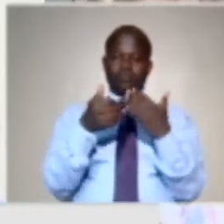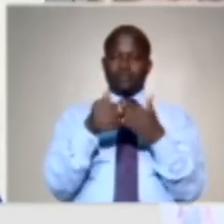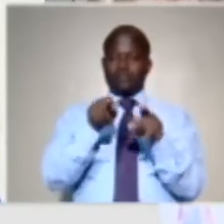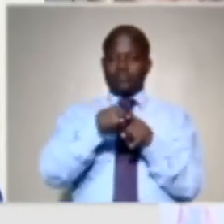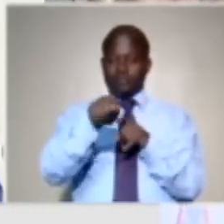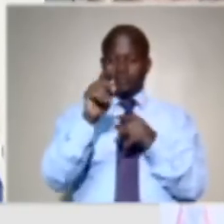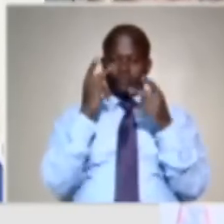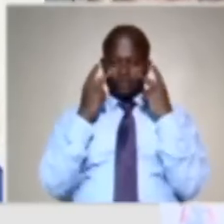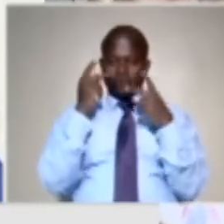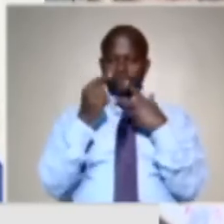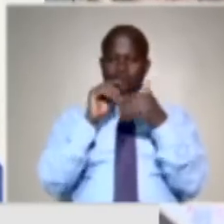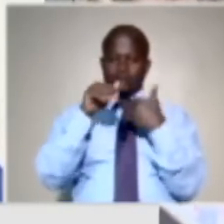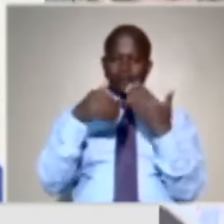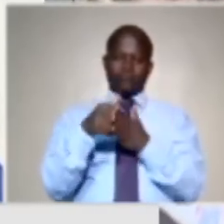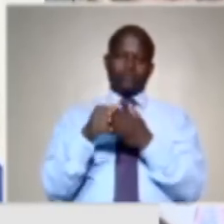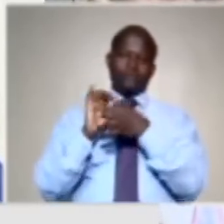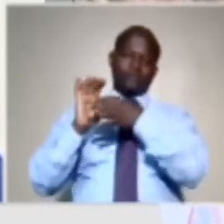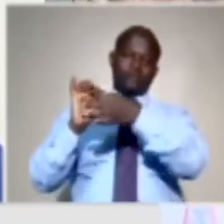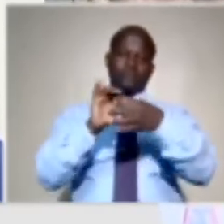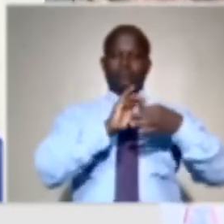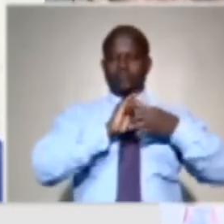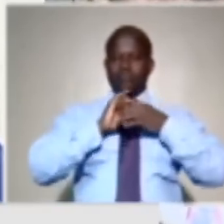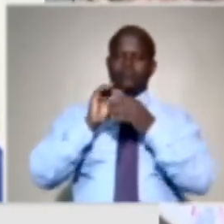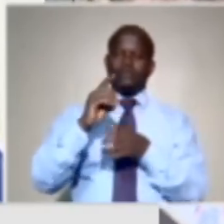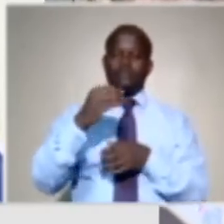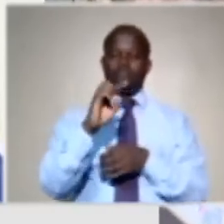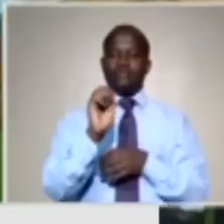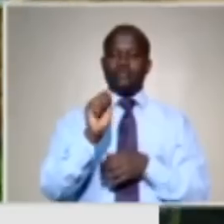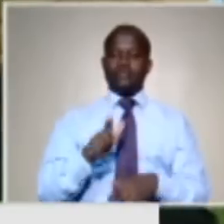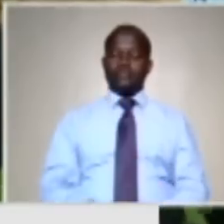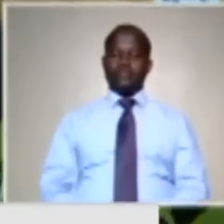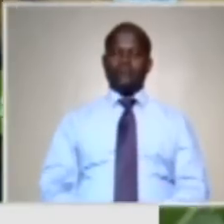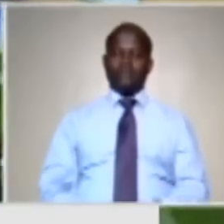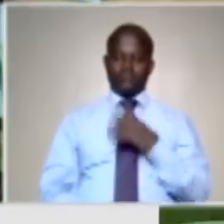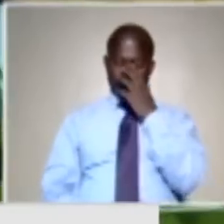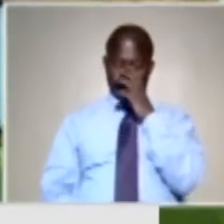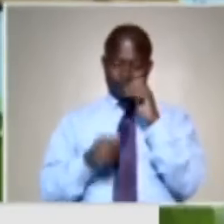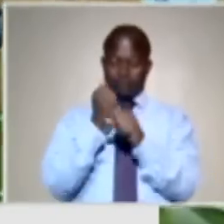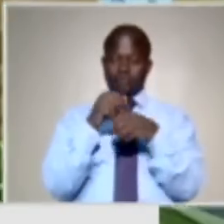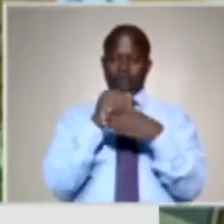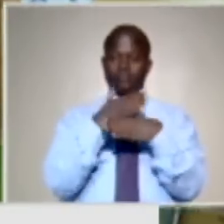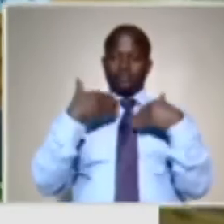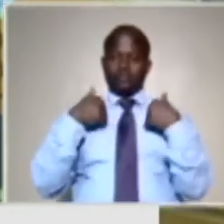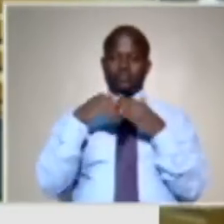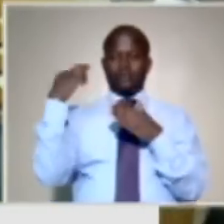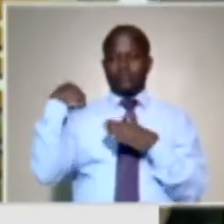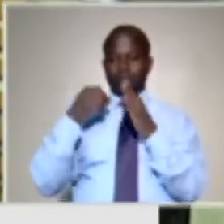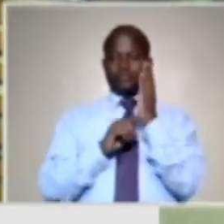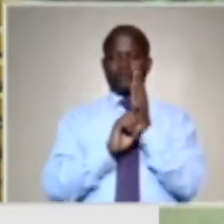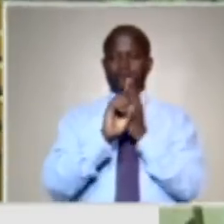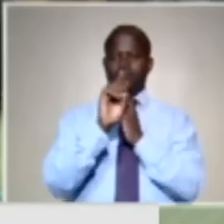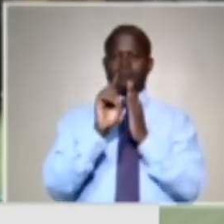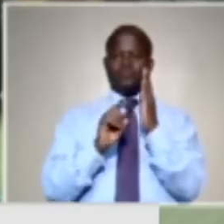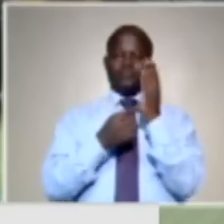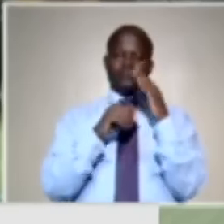ababibona hanyuma ibyo byose bikagenda bifatanya ibyo nibyo twita digital rehabilitation Umukozi muri Ministeri y'Ubuzima ushinzwe ikoranabuhanga mu buvuzi